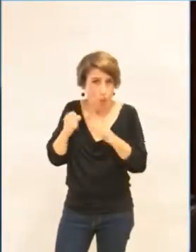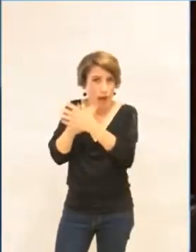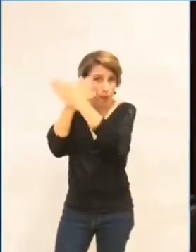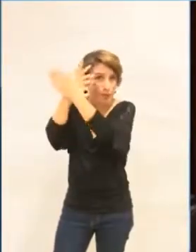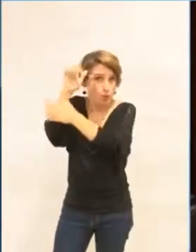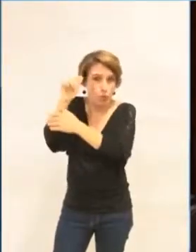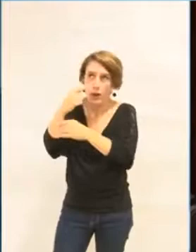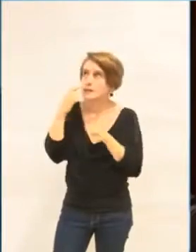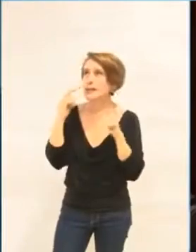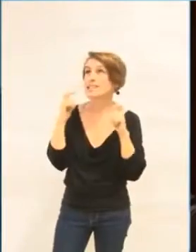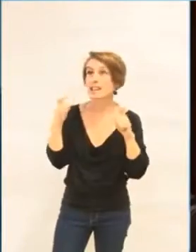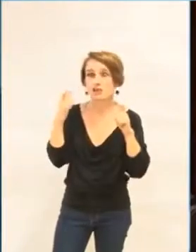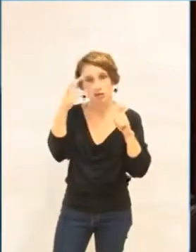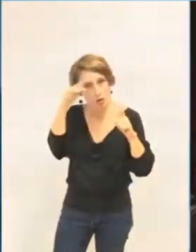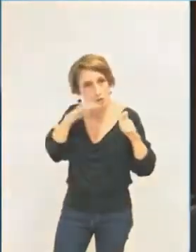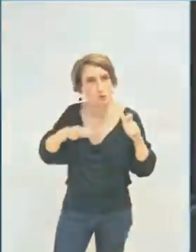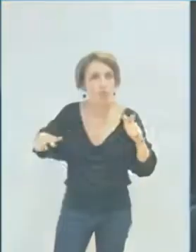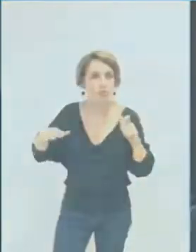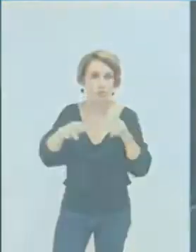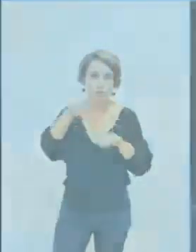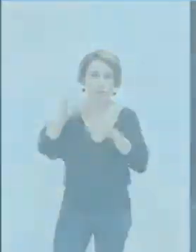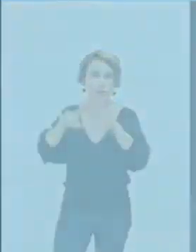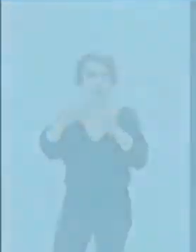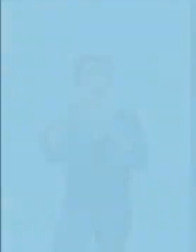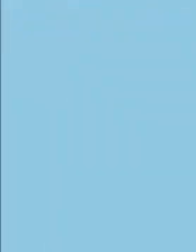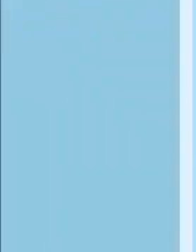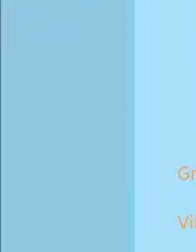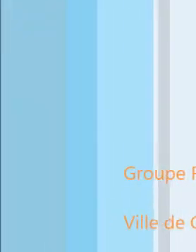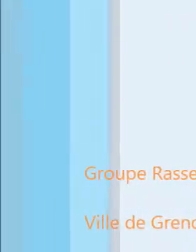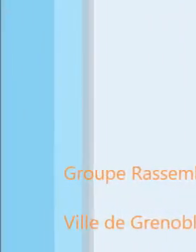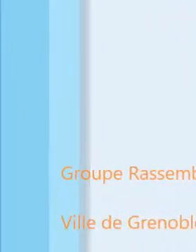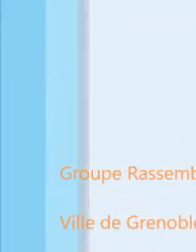un avenir aussi radieux que possible. Merci.